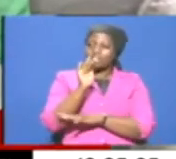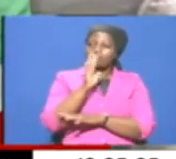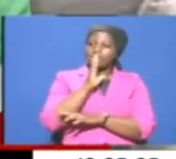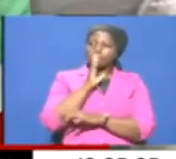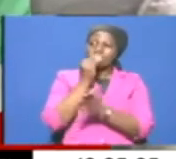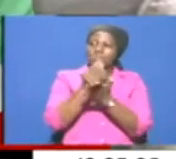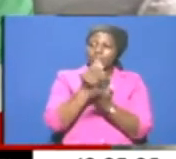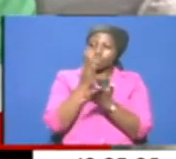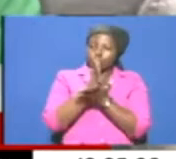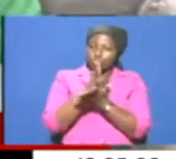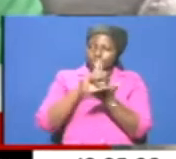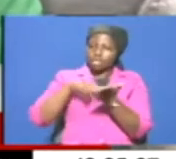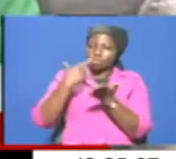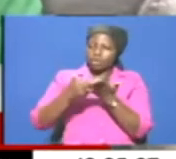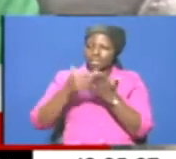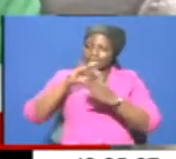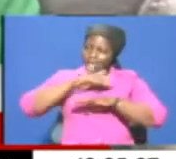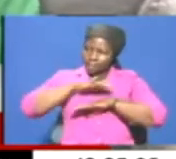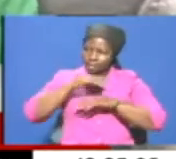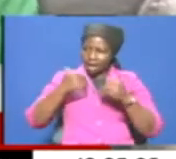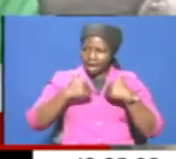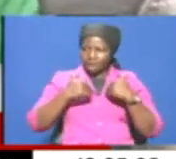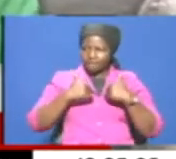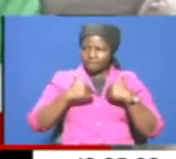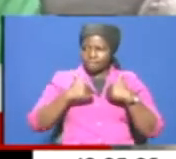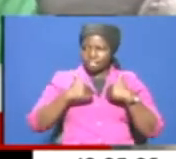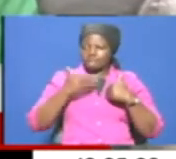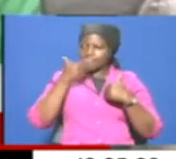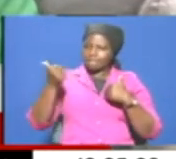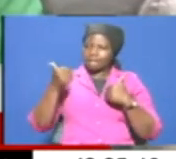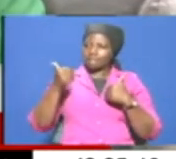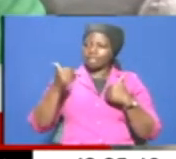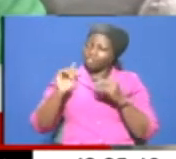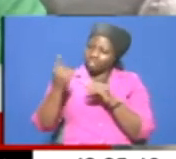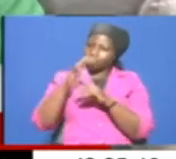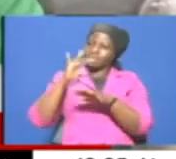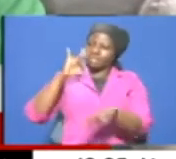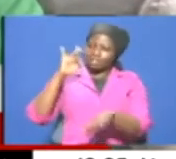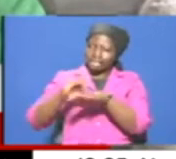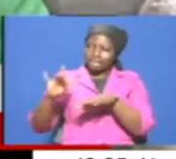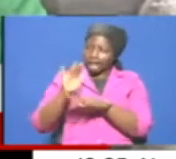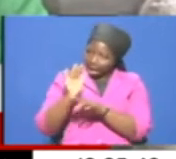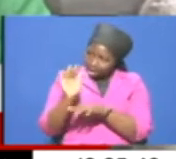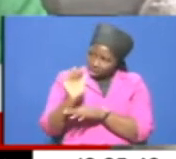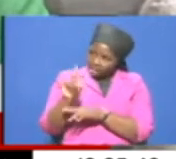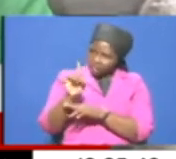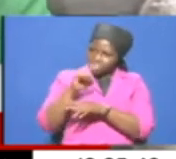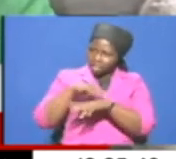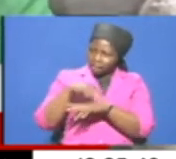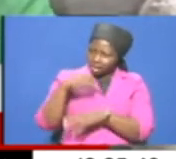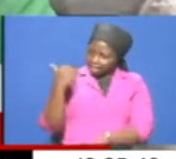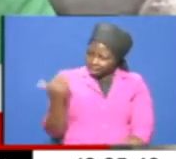na resources enough. Bora tuwe sensitized. Jiulize, mtoto mdogo akipanda mti